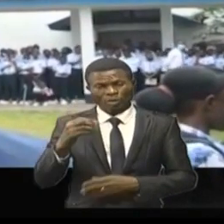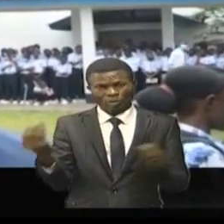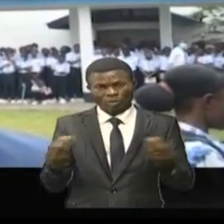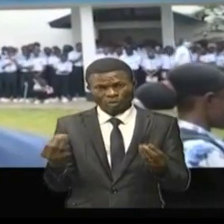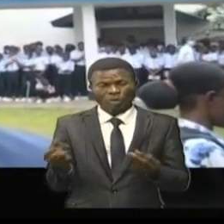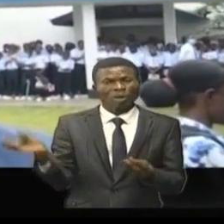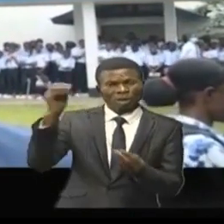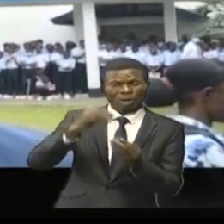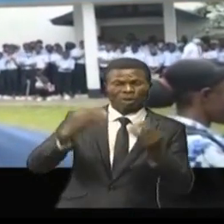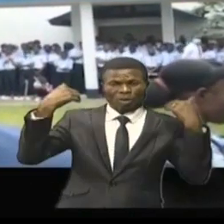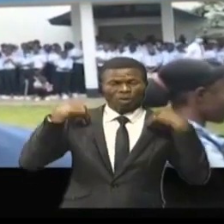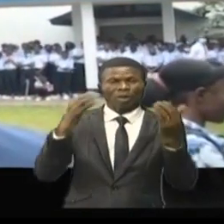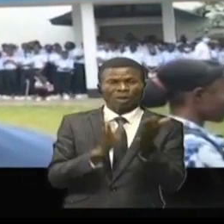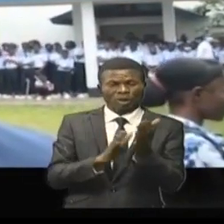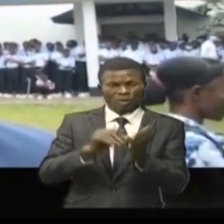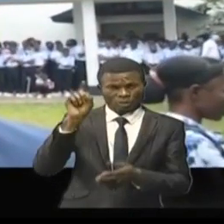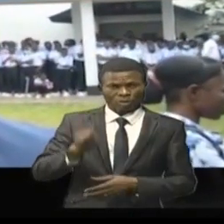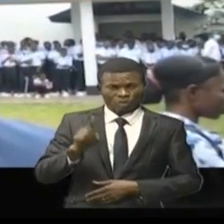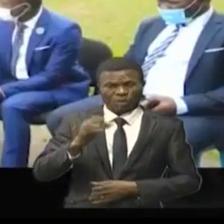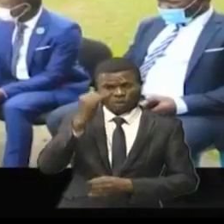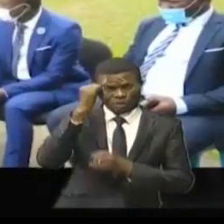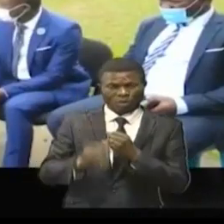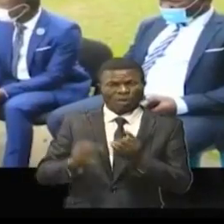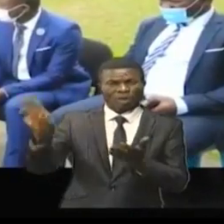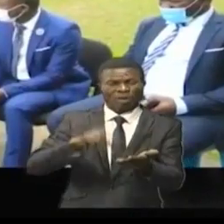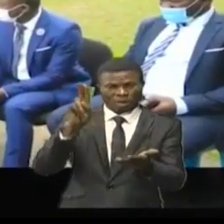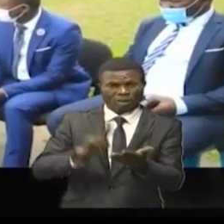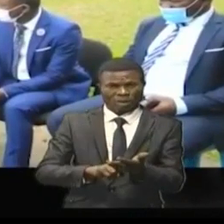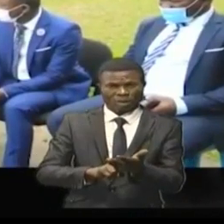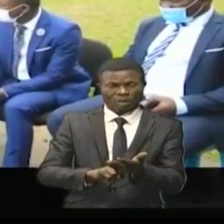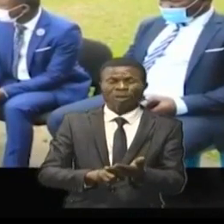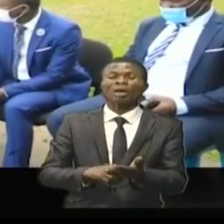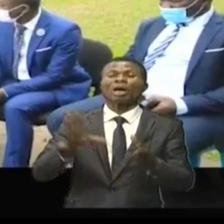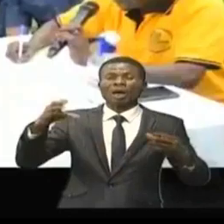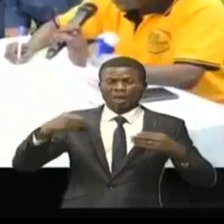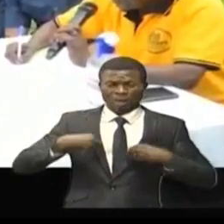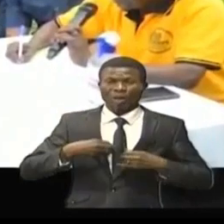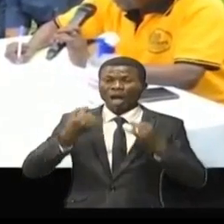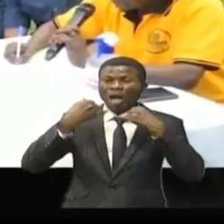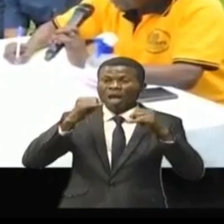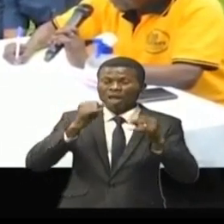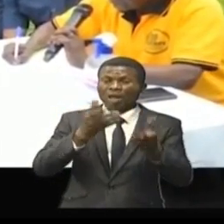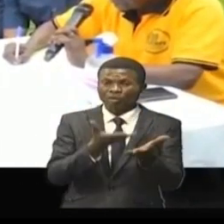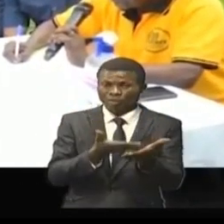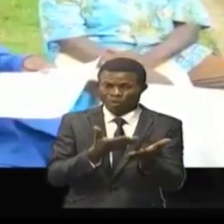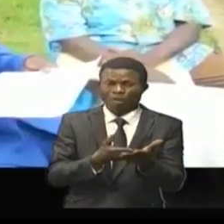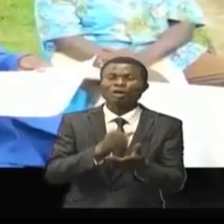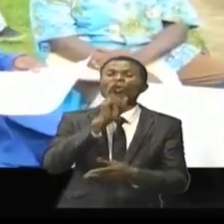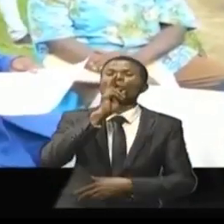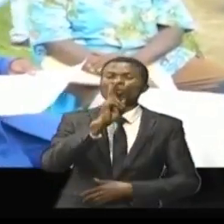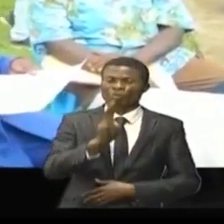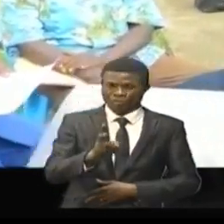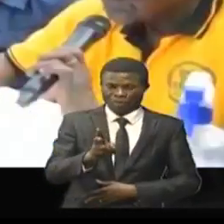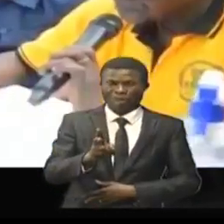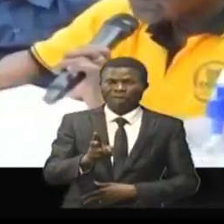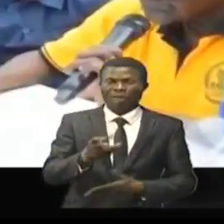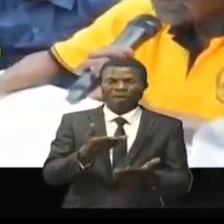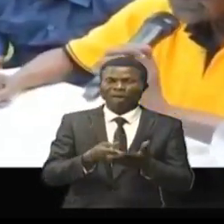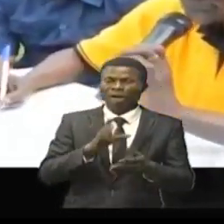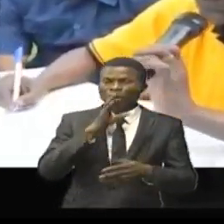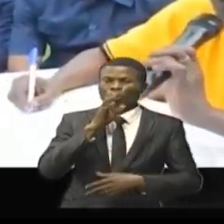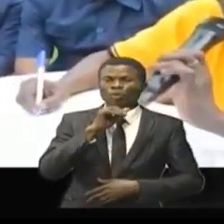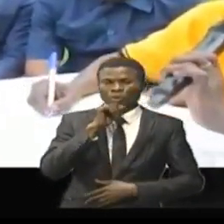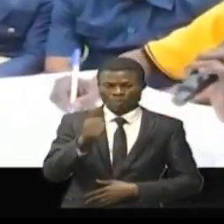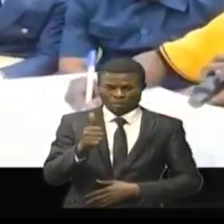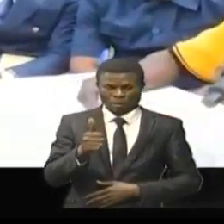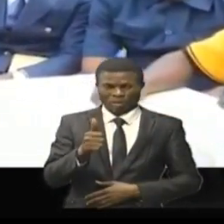aussi le chef d'établissement qui doit à la fin signer pour certifier que les données disponibilisées auprès du service du CECOP